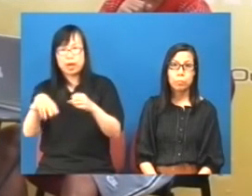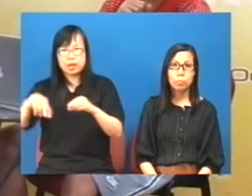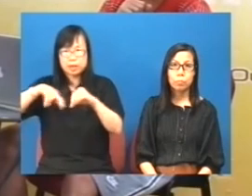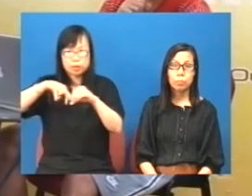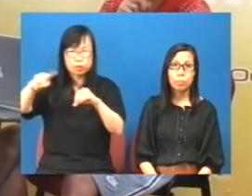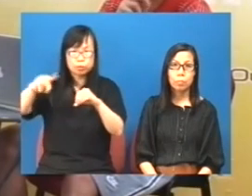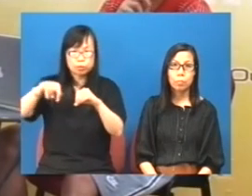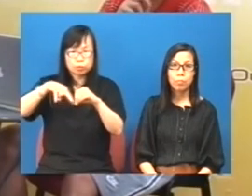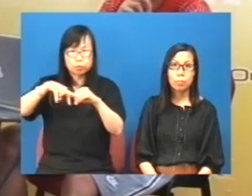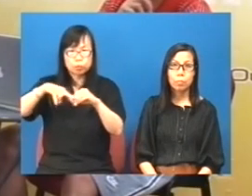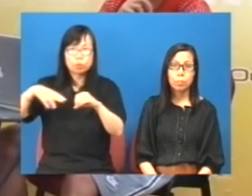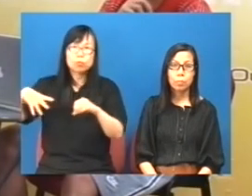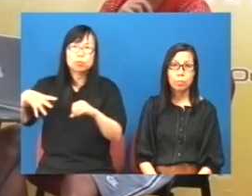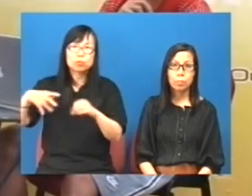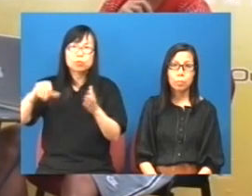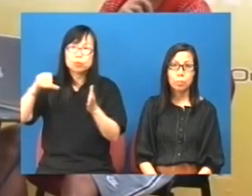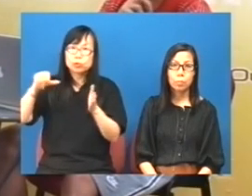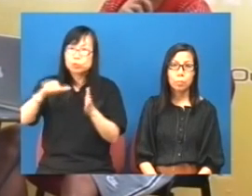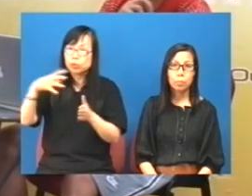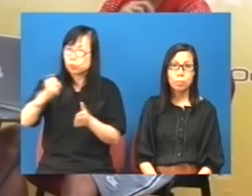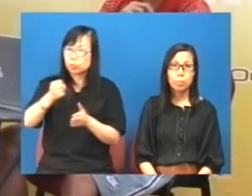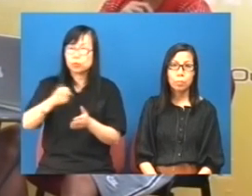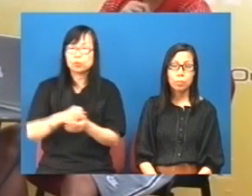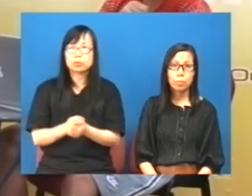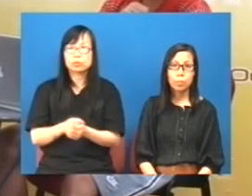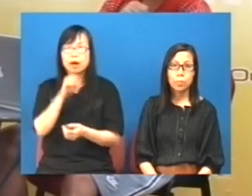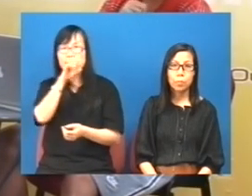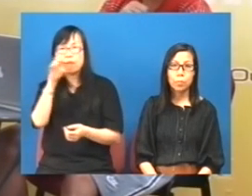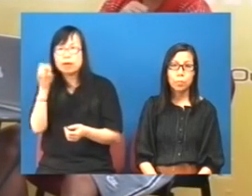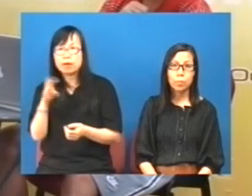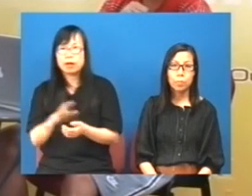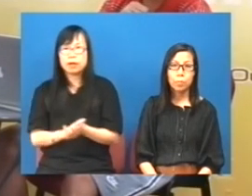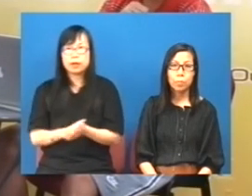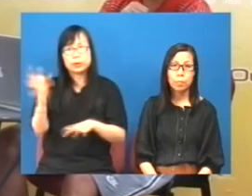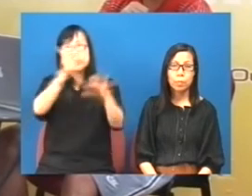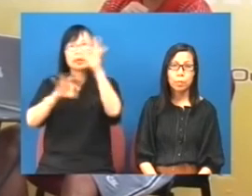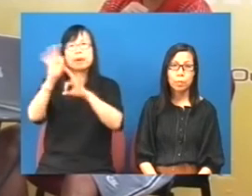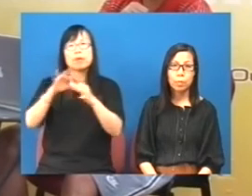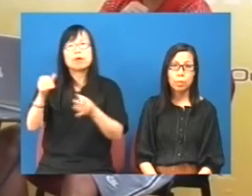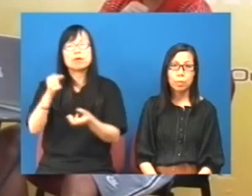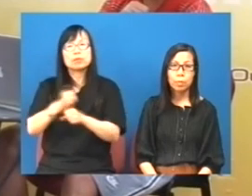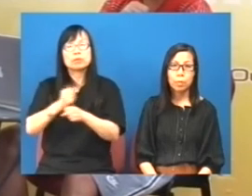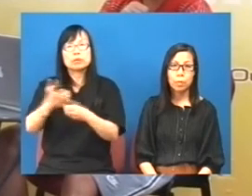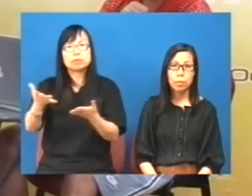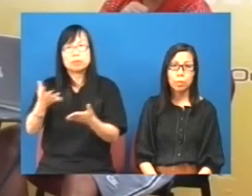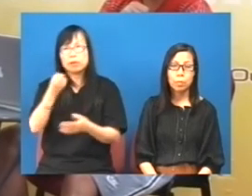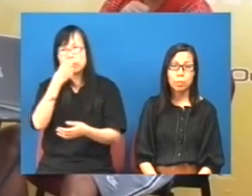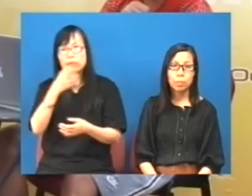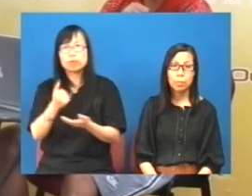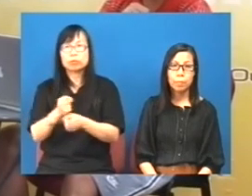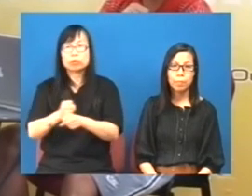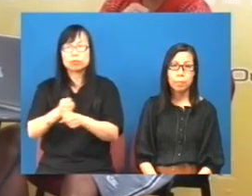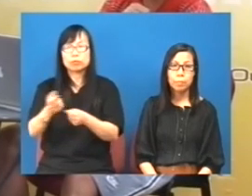以前的同事梁麗芬的老公梁孔德說過我們說過如果人是新加坡做為何我們不做呢他做了我不知是他做的